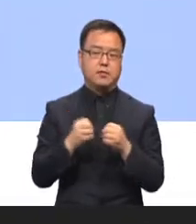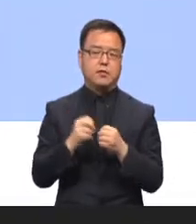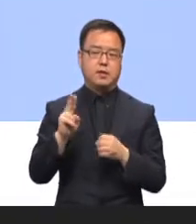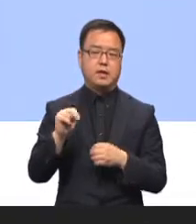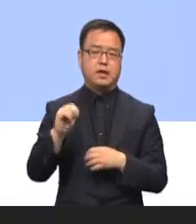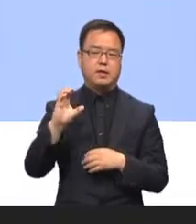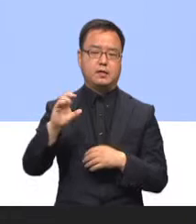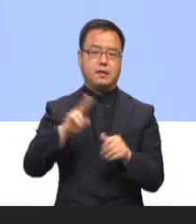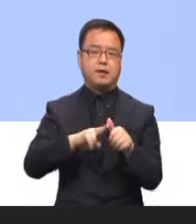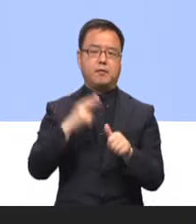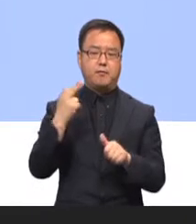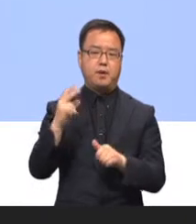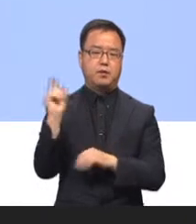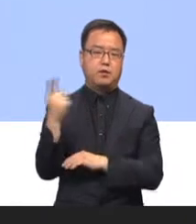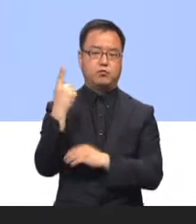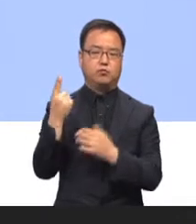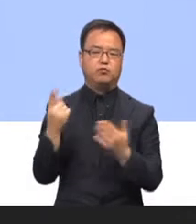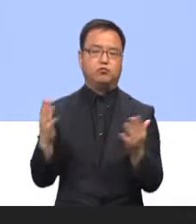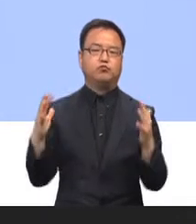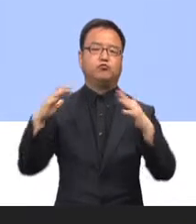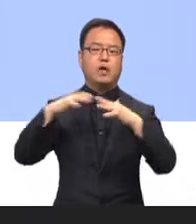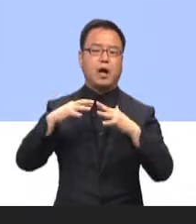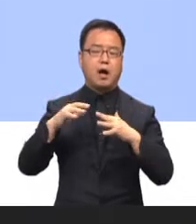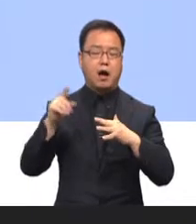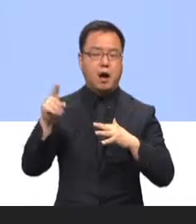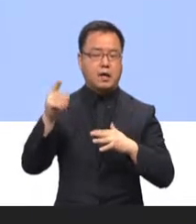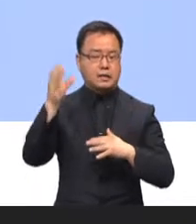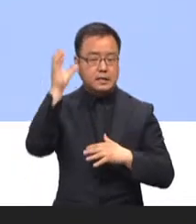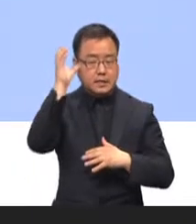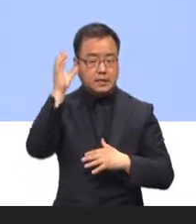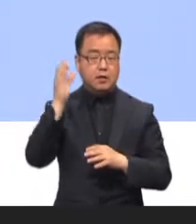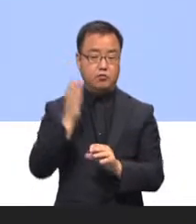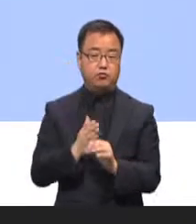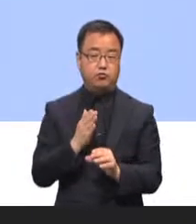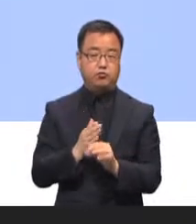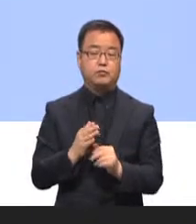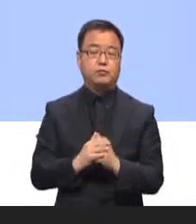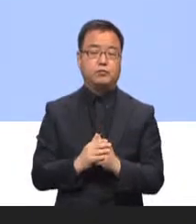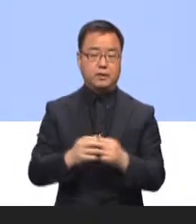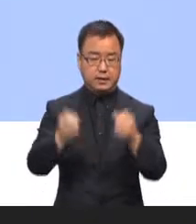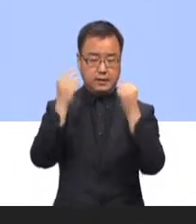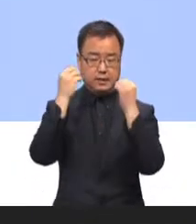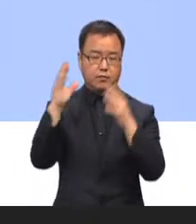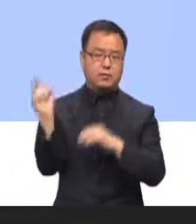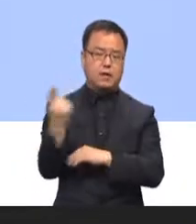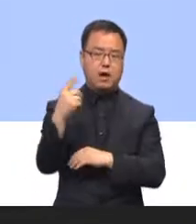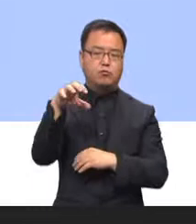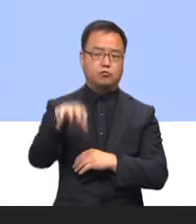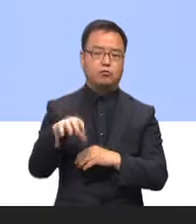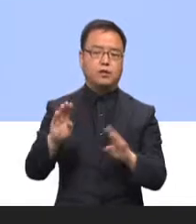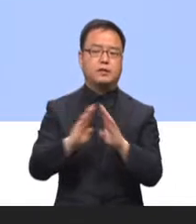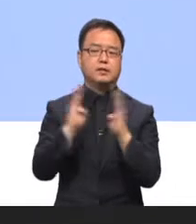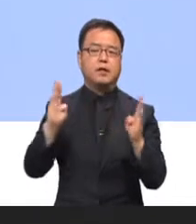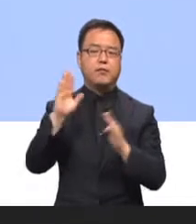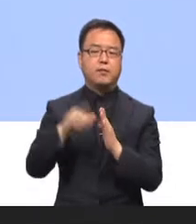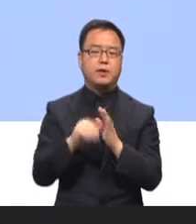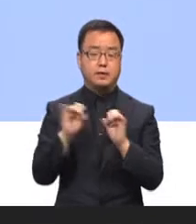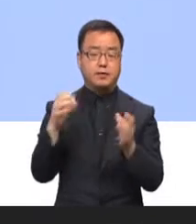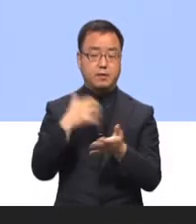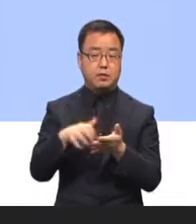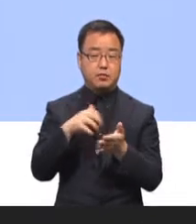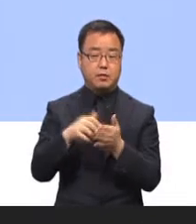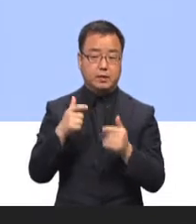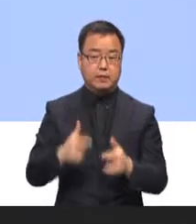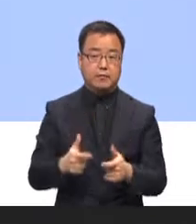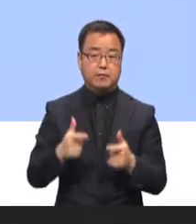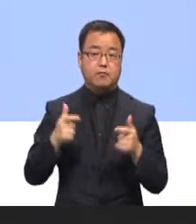마산 구장 돼 굉장히 굉장히 기대가 되는데요 어 이렇게 이제 새로운 구장이 개장할 때 마다 관중 수가 많이 늘어나 썼기 때문에